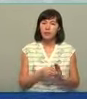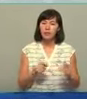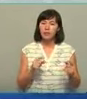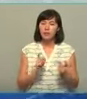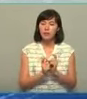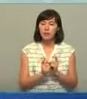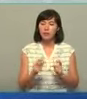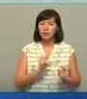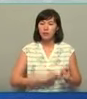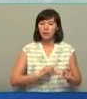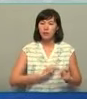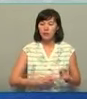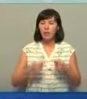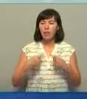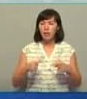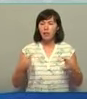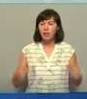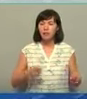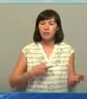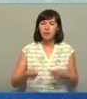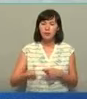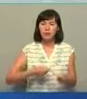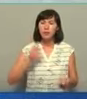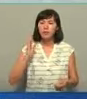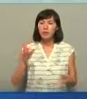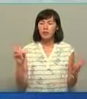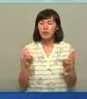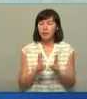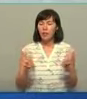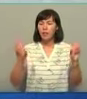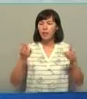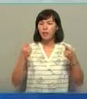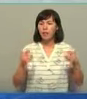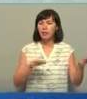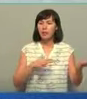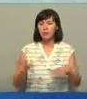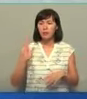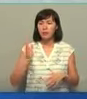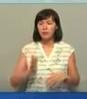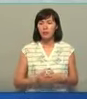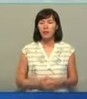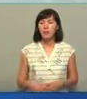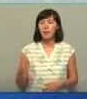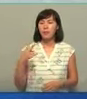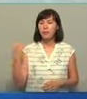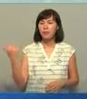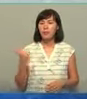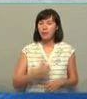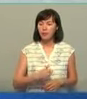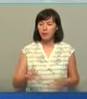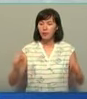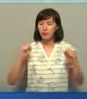жөнінде түрлі жаңағыдай кездесулер, әртүрлі тақырыпта іс-шаралар өтіп жатыр. Екі апта бойы